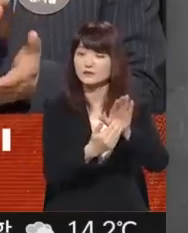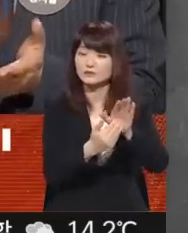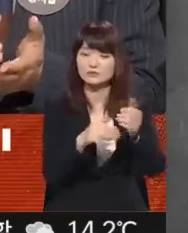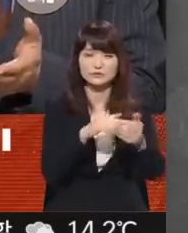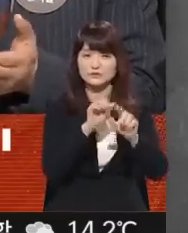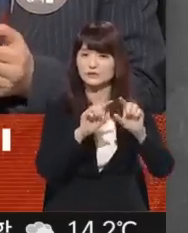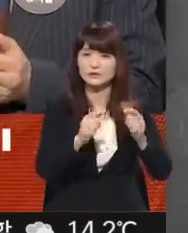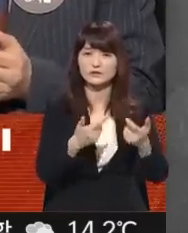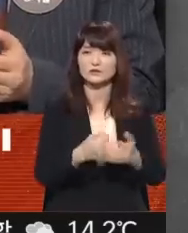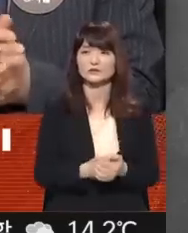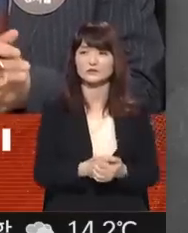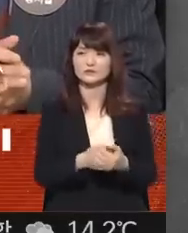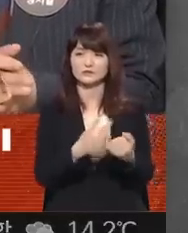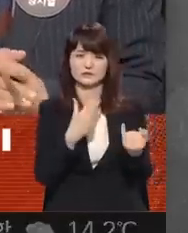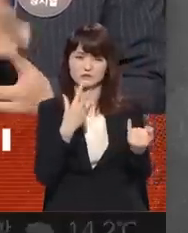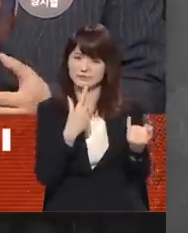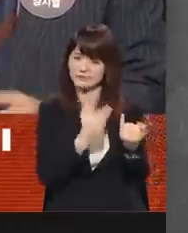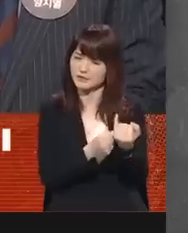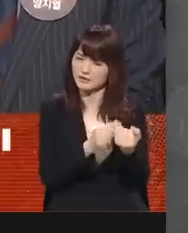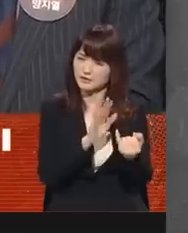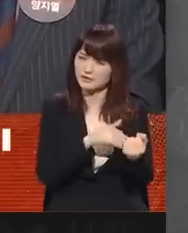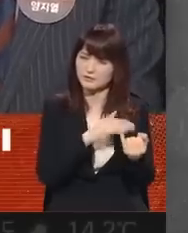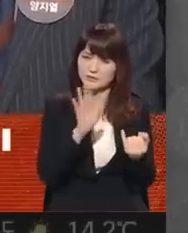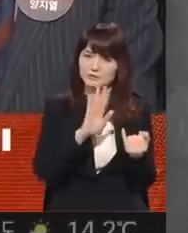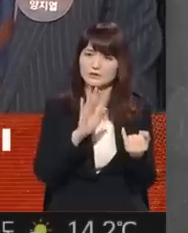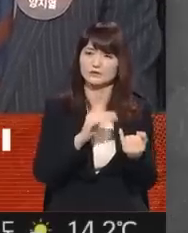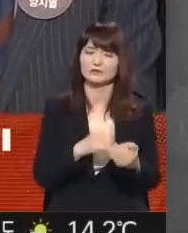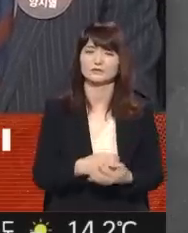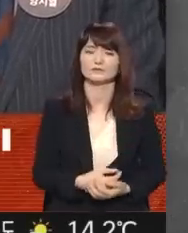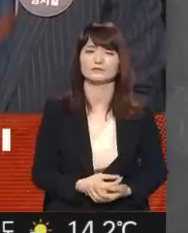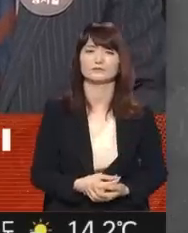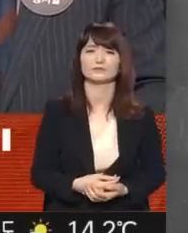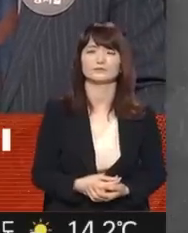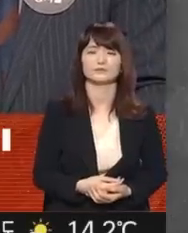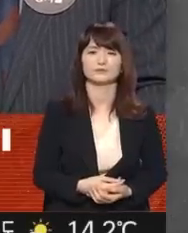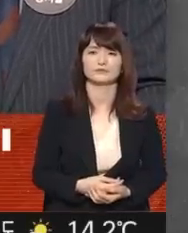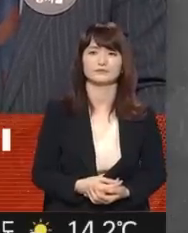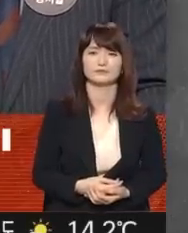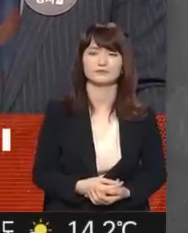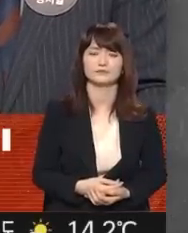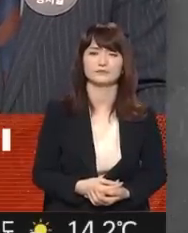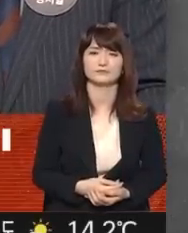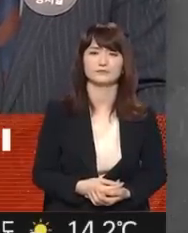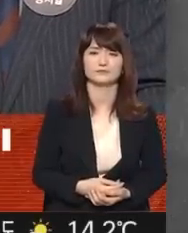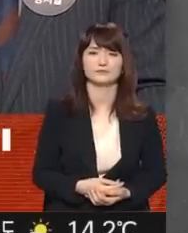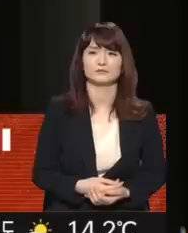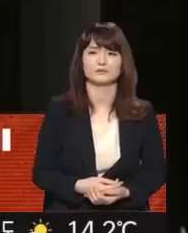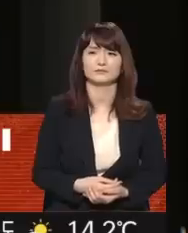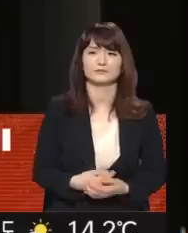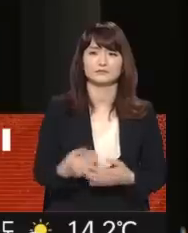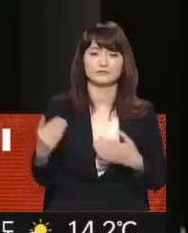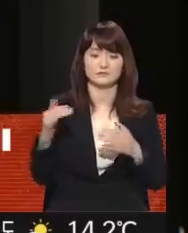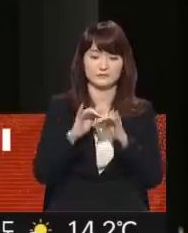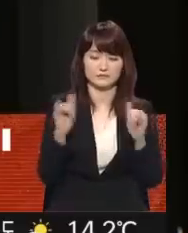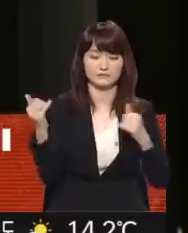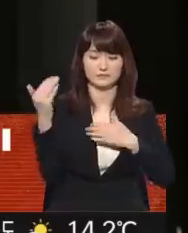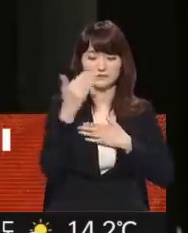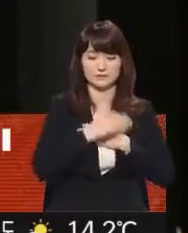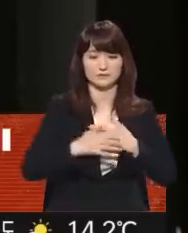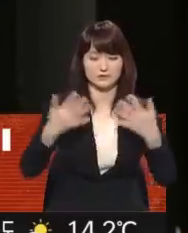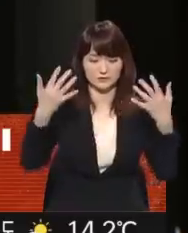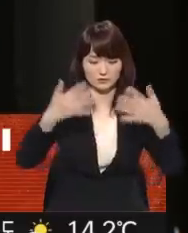아니다 마취의 잘못 때문에 이렇게 된 건 아니다는 주장을 하고 있는 걸로 보입니다 물론 사람이 신체 조건이 모두 같진 않으니까